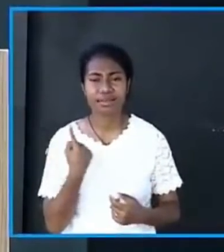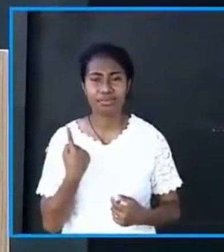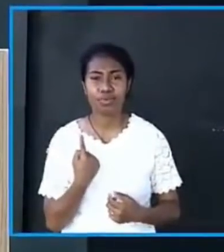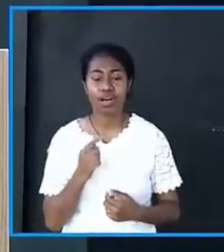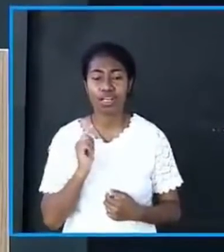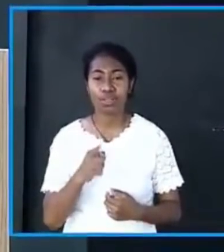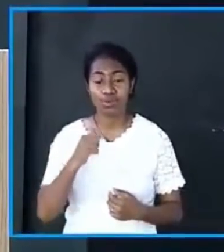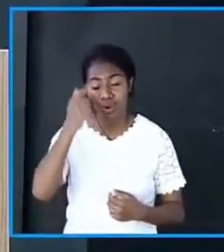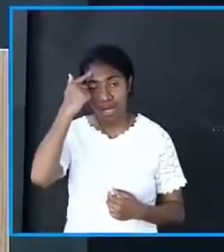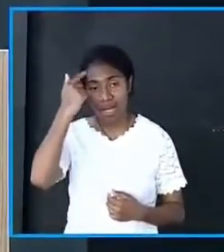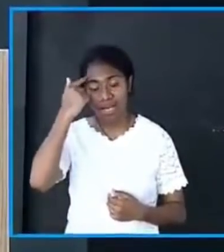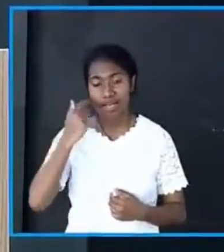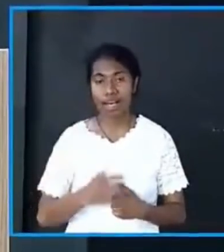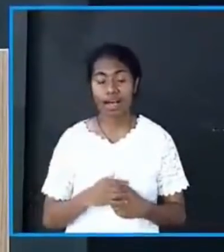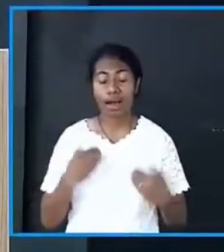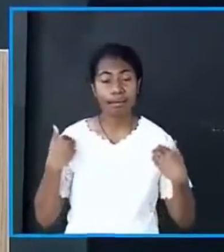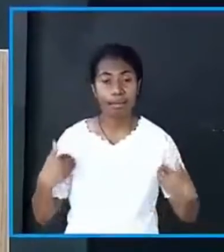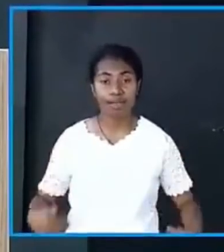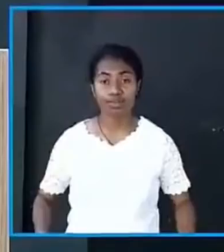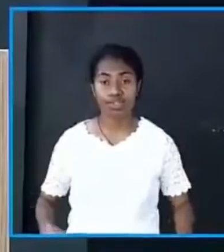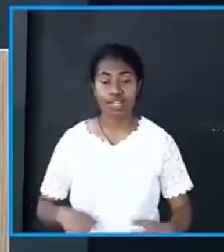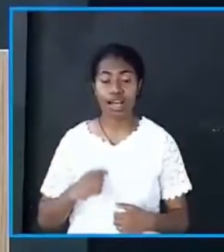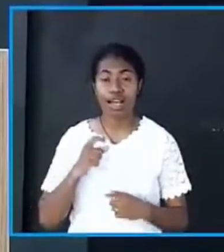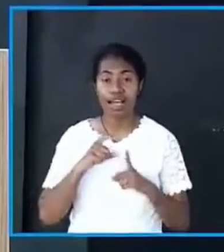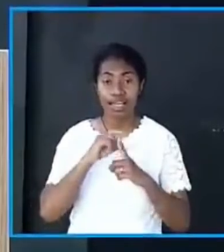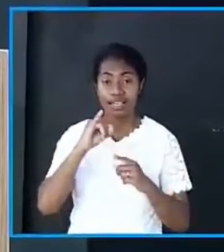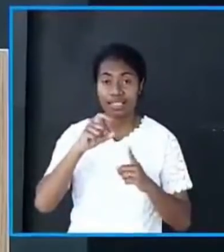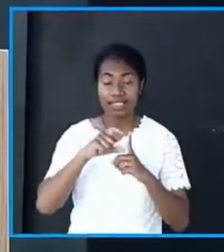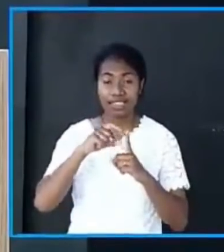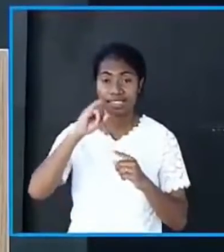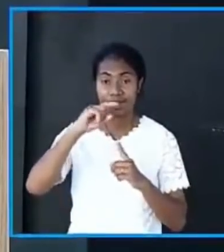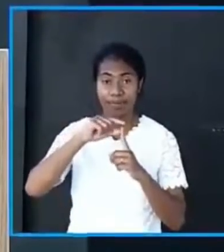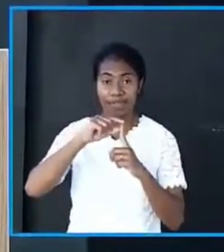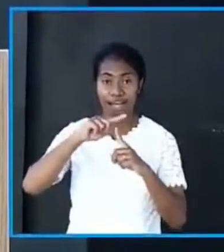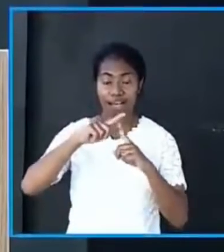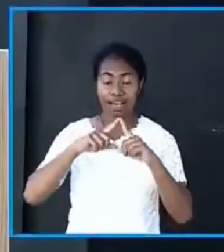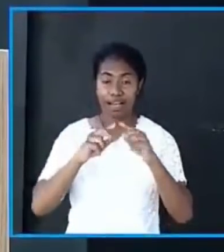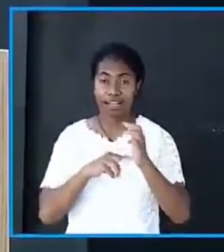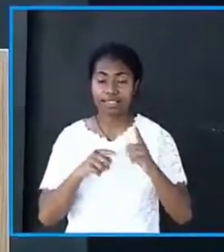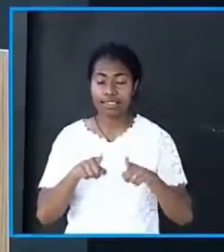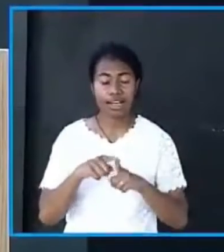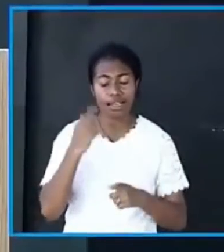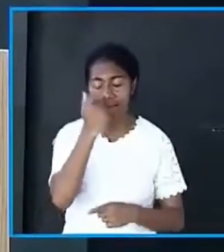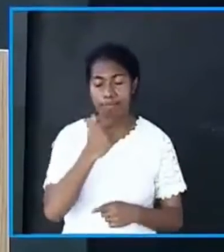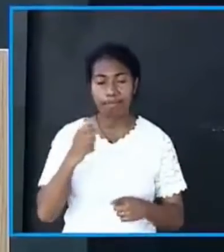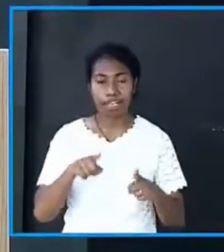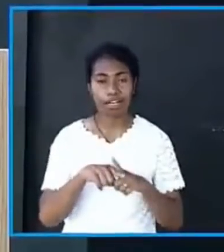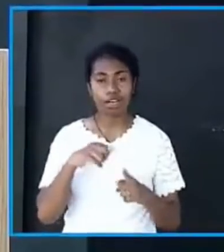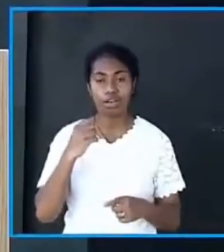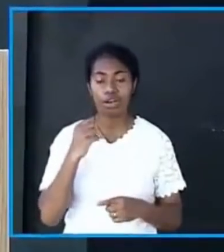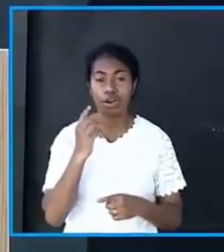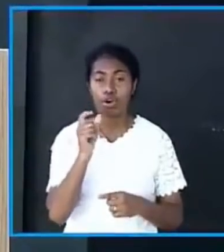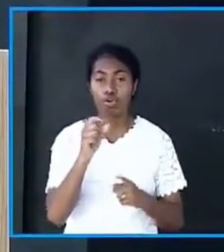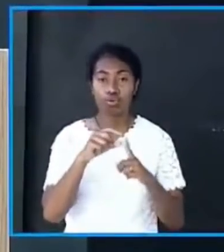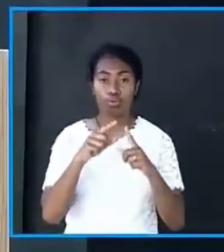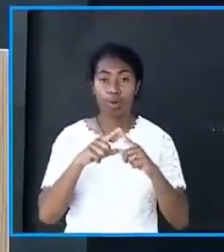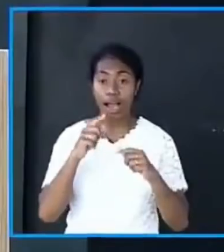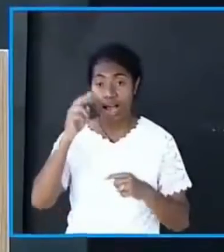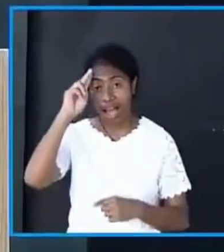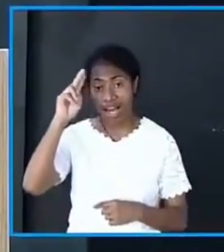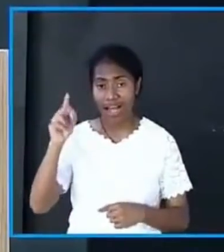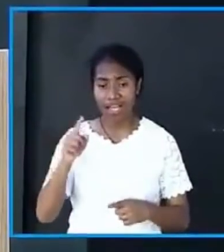itu Karena manusia dicipta dengan gambar dan rupa sedangkan binatang-binatang tidak